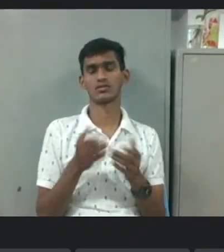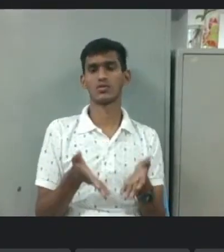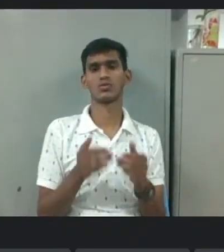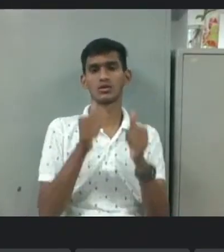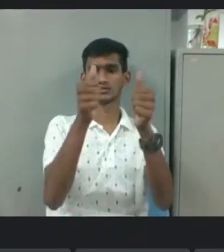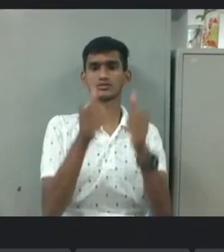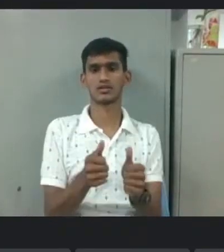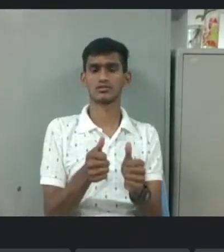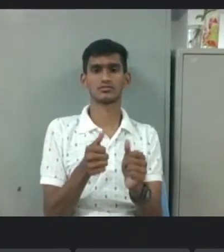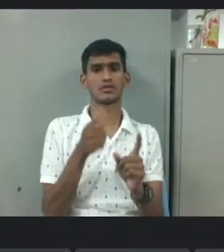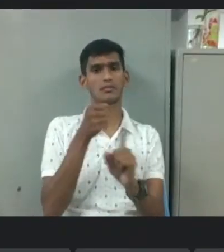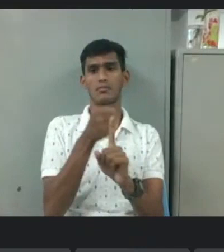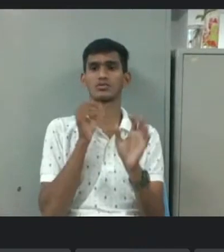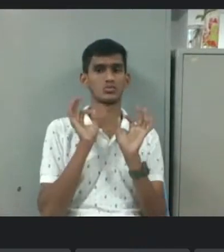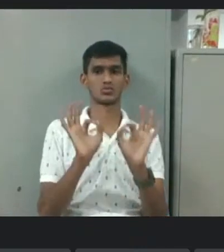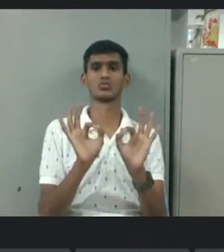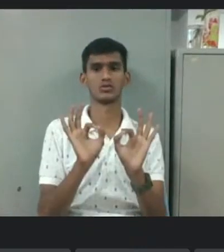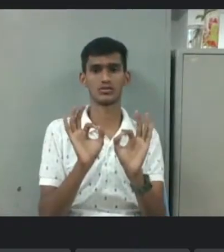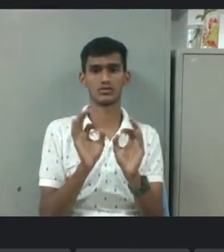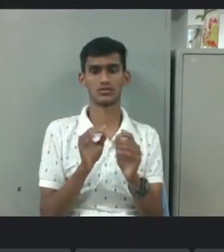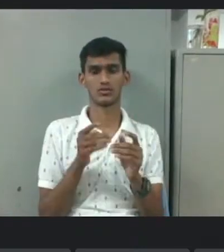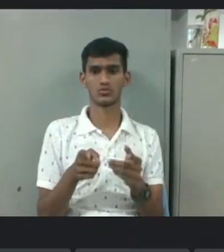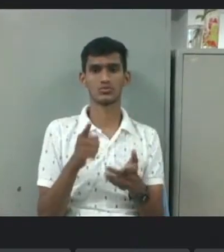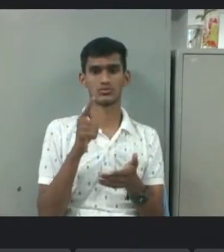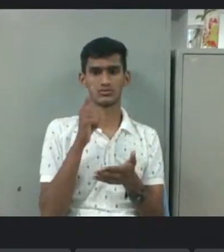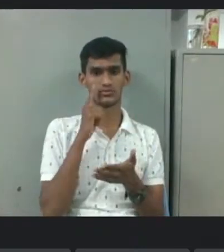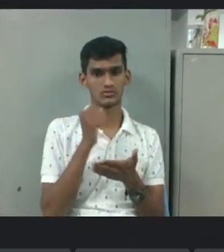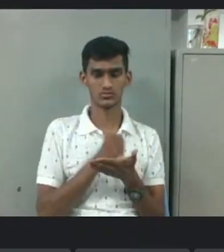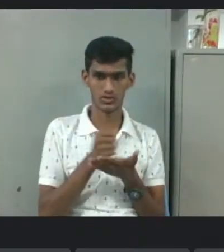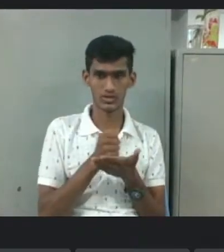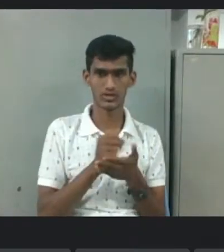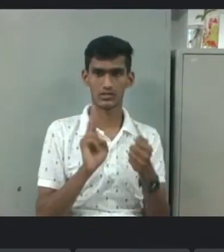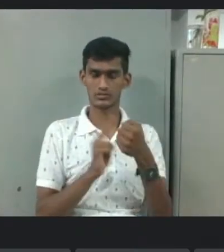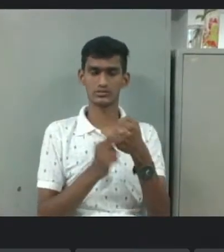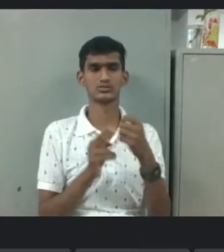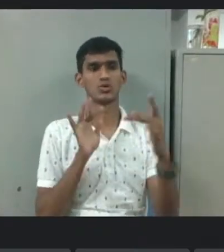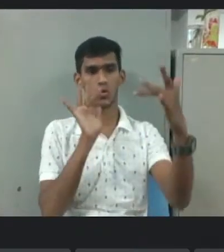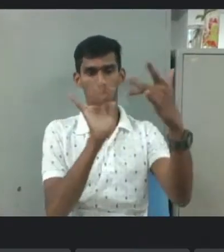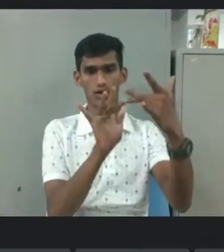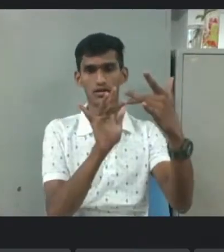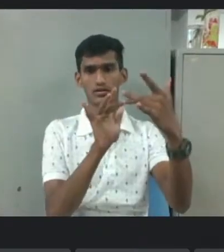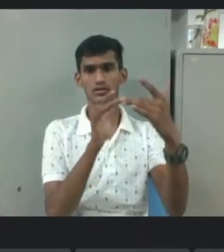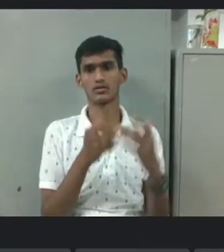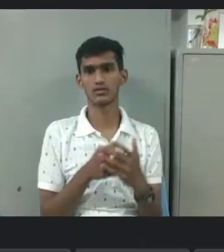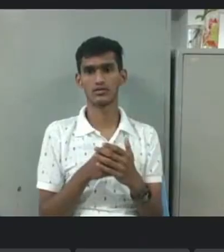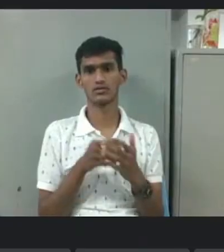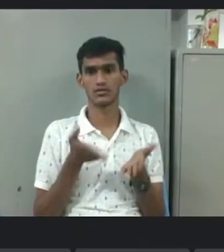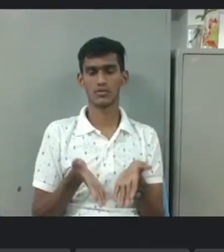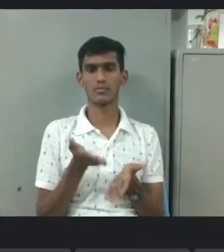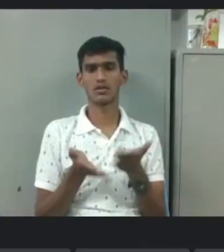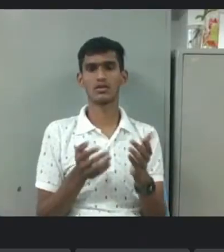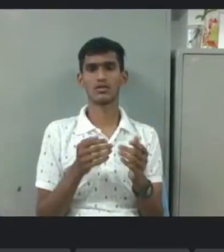അതിന് വേണ്ടിയിട്ട് നോക്കുക, ശ്രമിക്കണം, നിഷിലെ കോണ്ടാക്ട് ചെയ്യണം. പറയുന്നത് പോലെ ചിലപ്പോൾ നമുക്ക് കിട്ടുന്ന